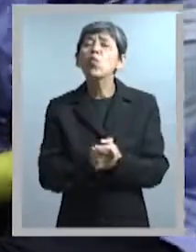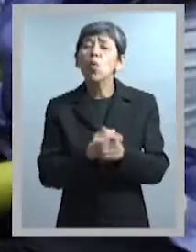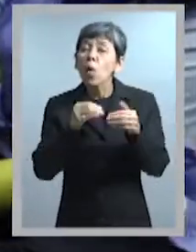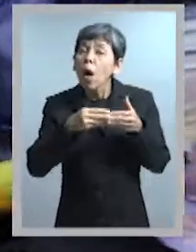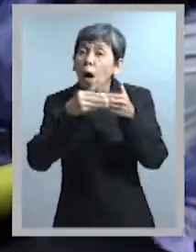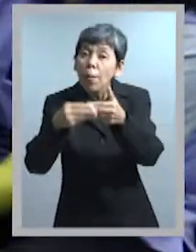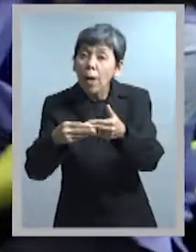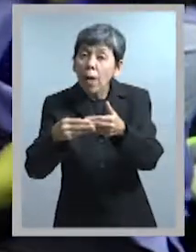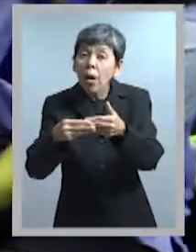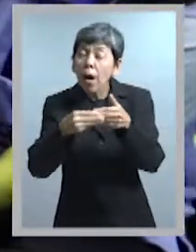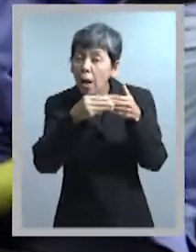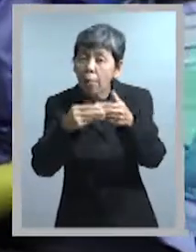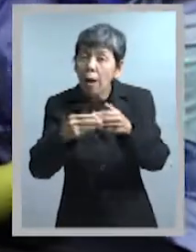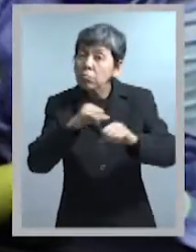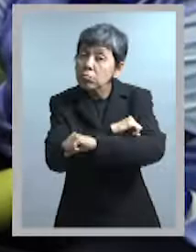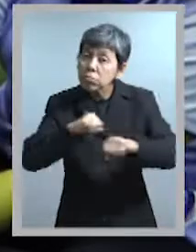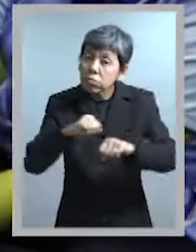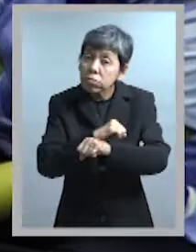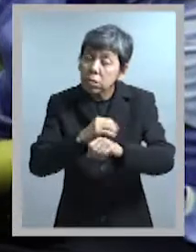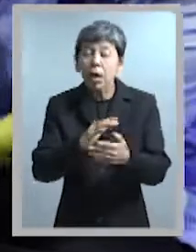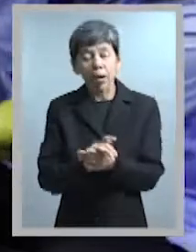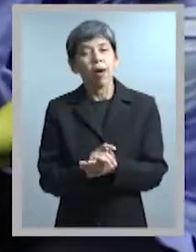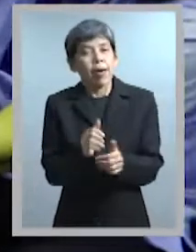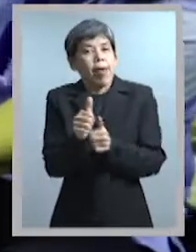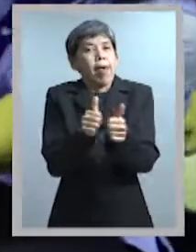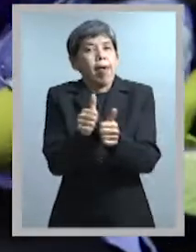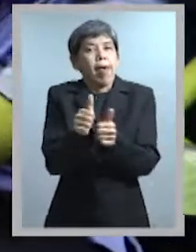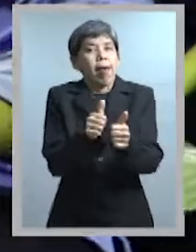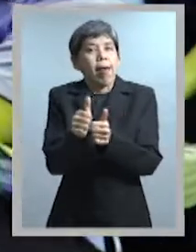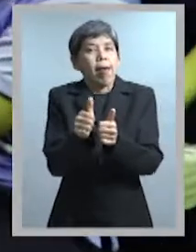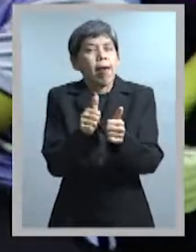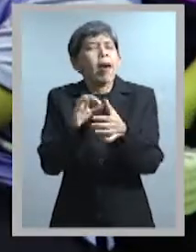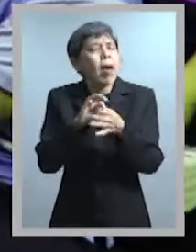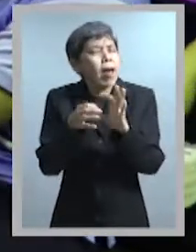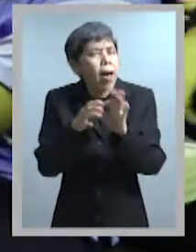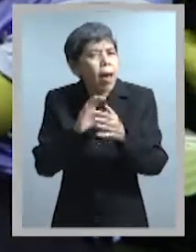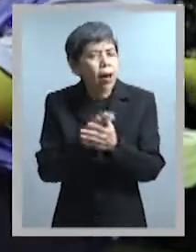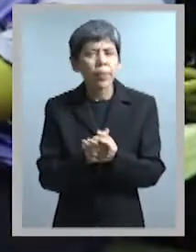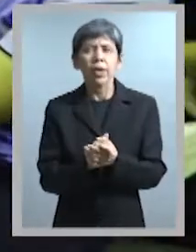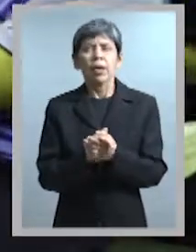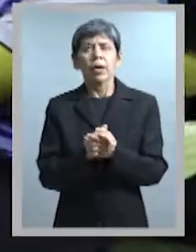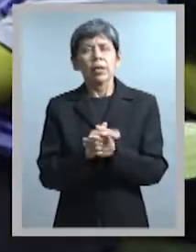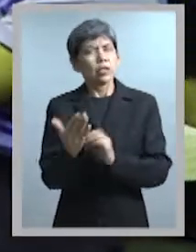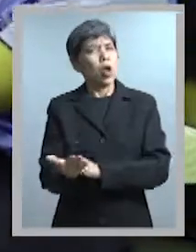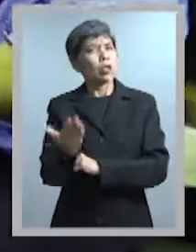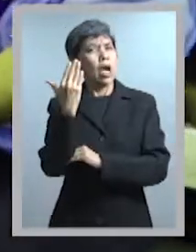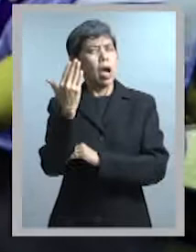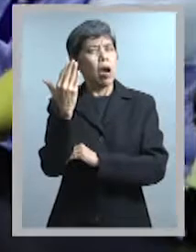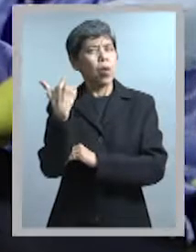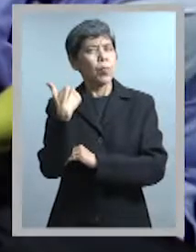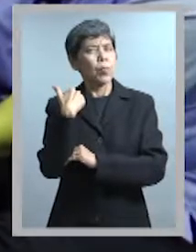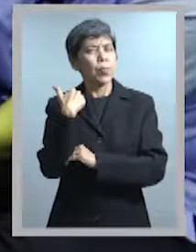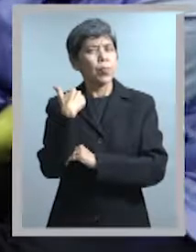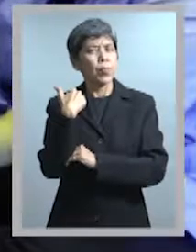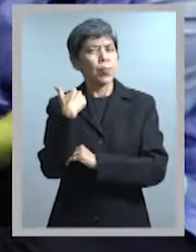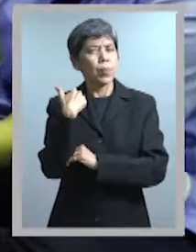ครูเหรอครับก็คือพาน้องมาออกกำลังกายก็คือแข่งในกีฬาอันไหนบ้างครับ เมื่อเช้าก็จะ